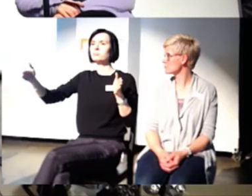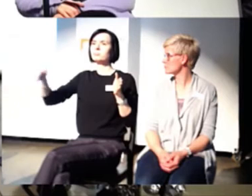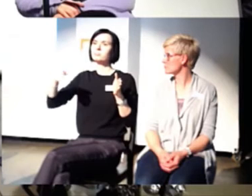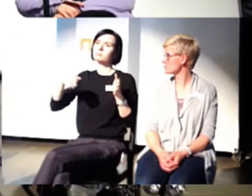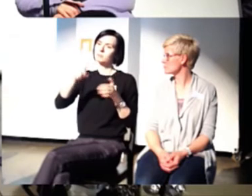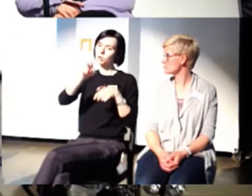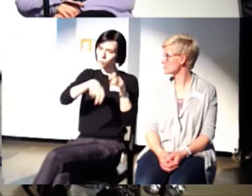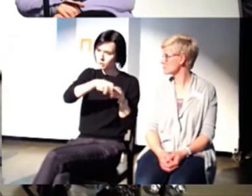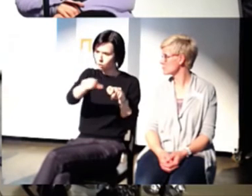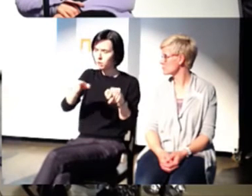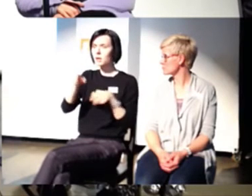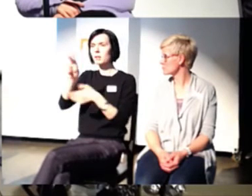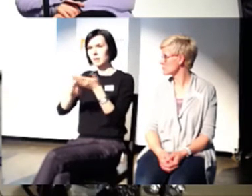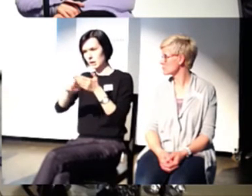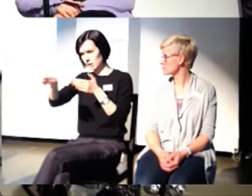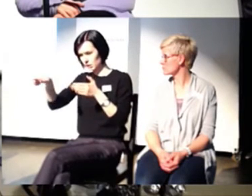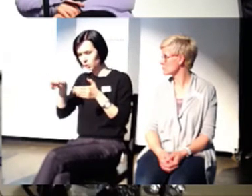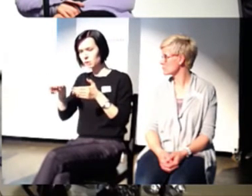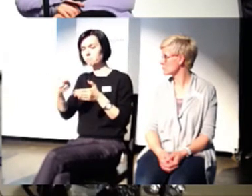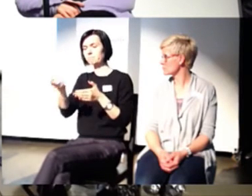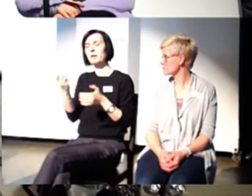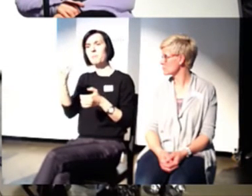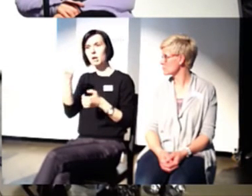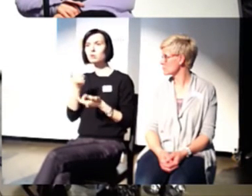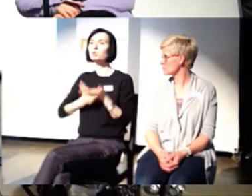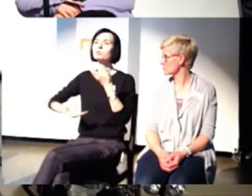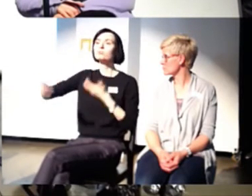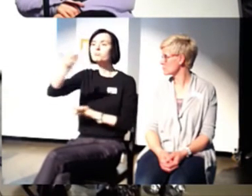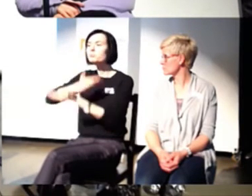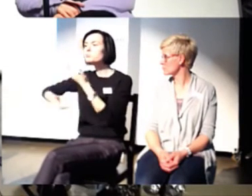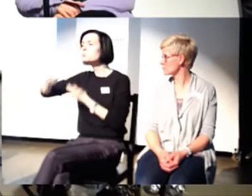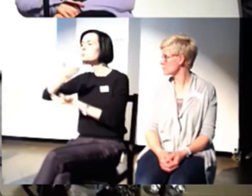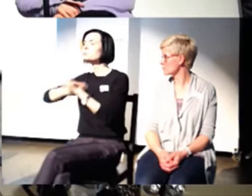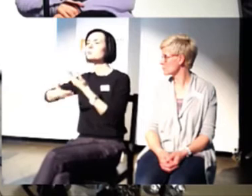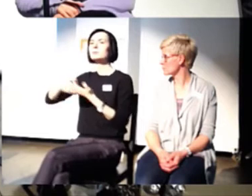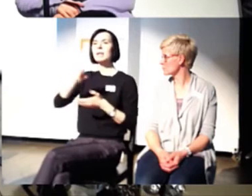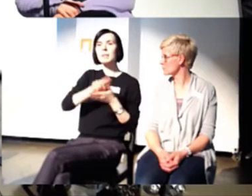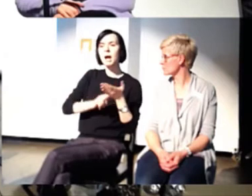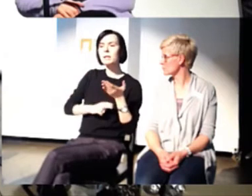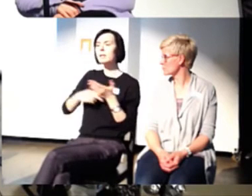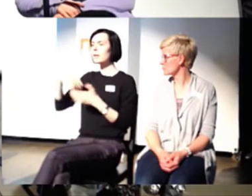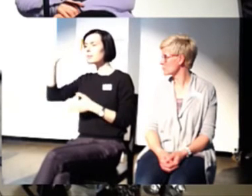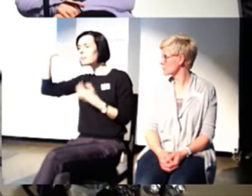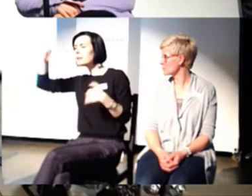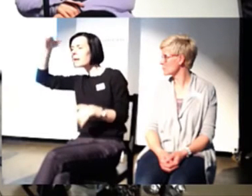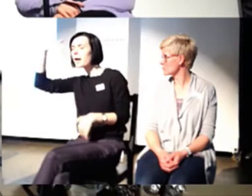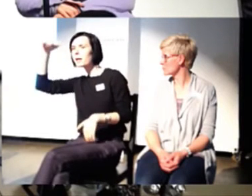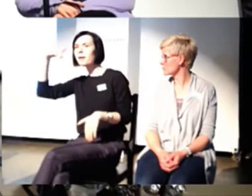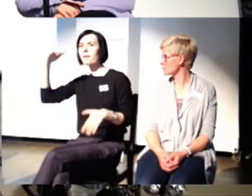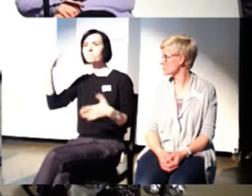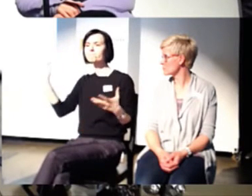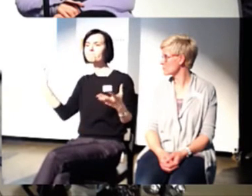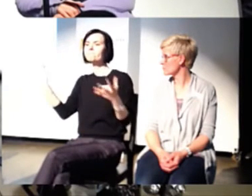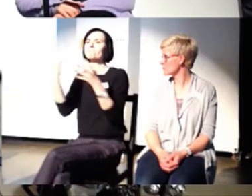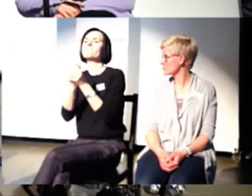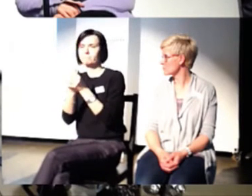ja tilaisuuksia vuorovaikutuksen ja eri taiteen alojen sekä taiteen ja tieteen välisten rajojen ylittämiseen on